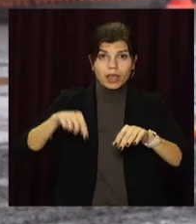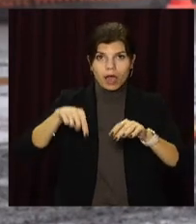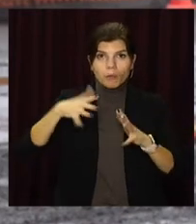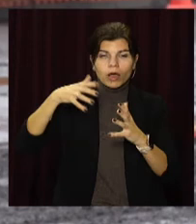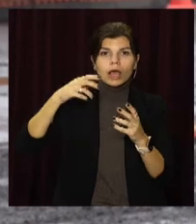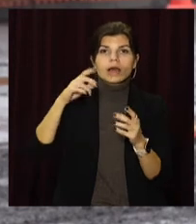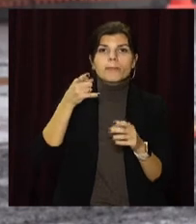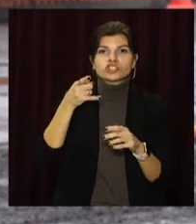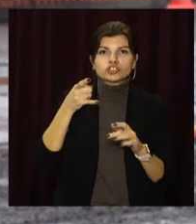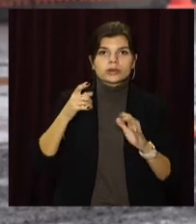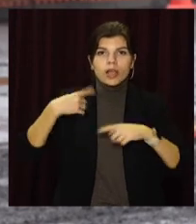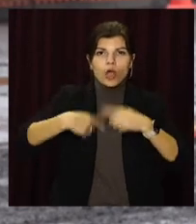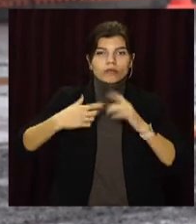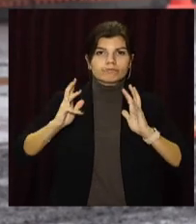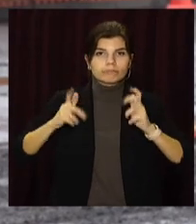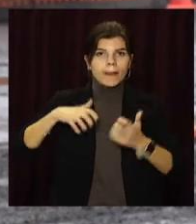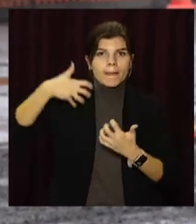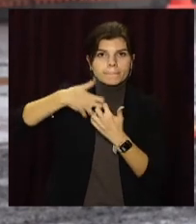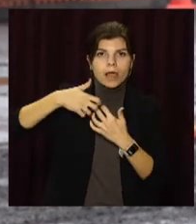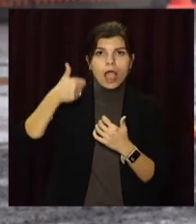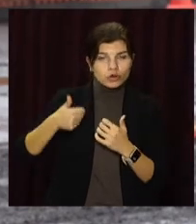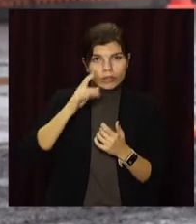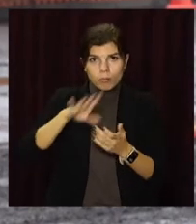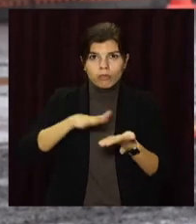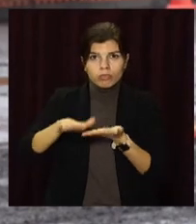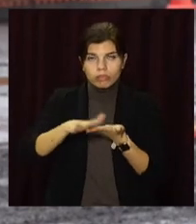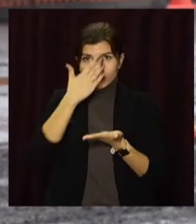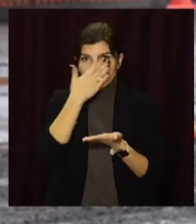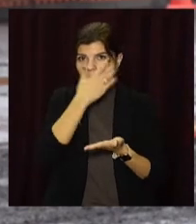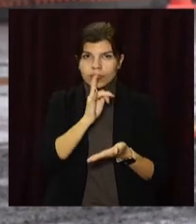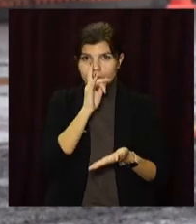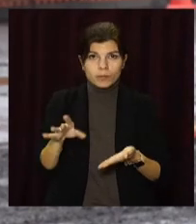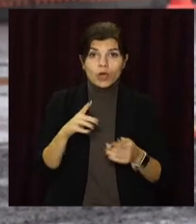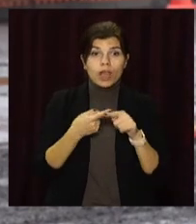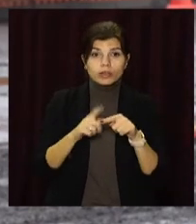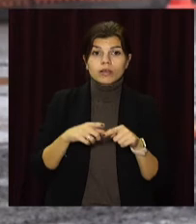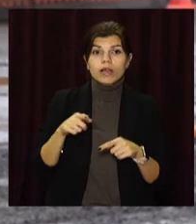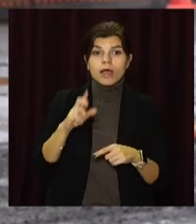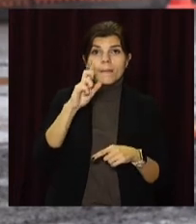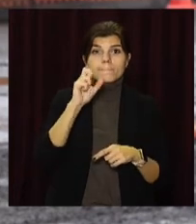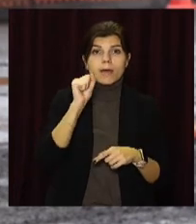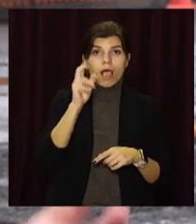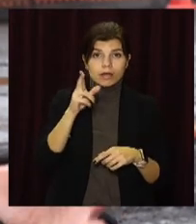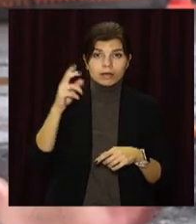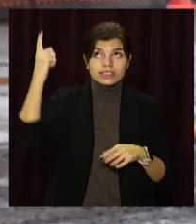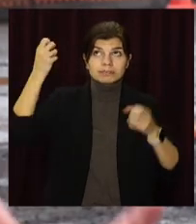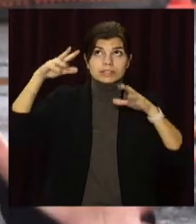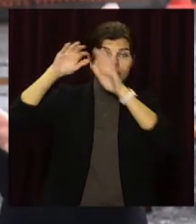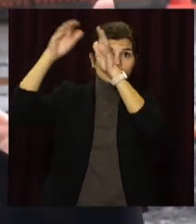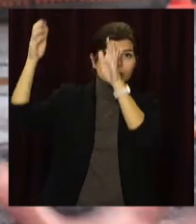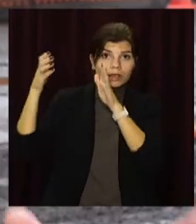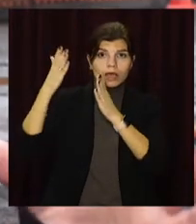також встановлені баки. Якщо у нас з'явилася ожеледиця, то через ці баки подається рапа, тобто суміш,